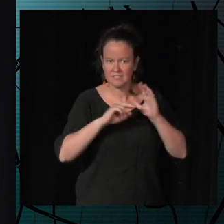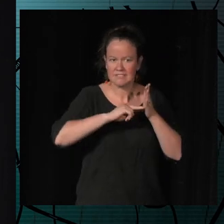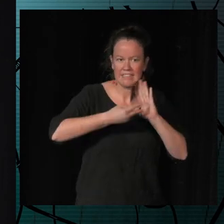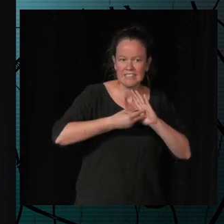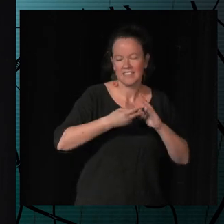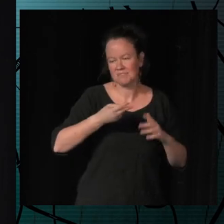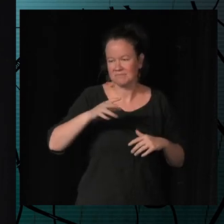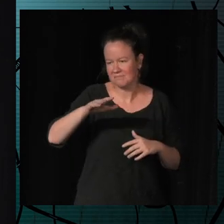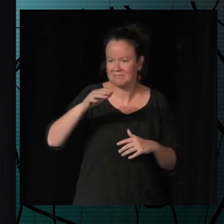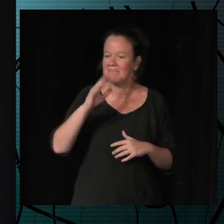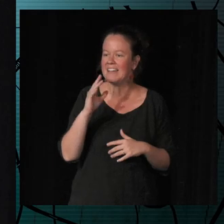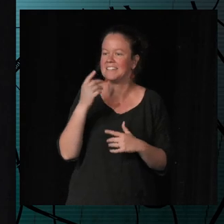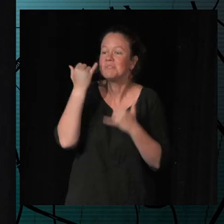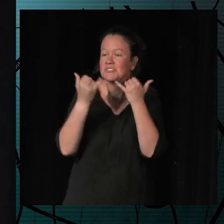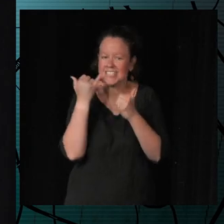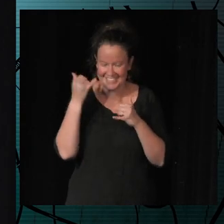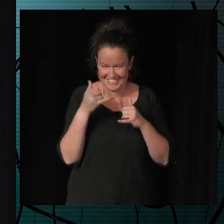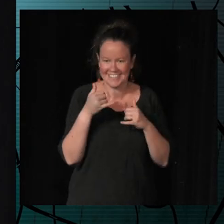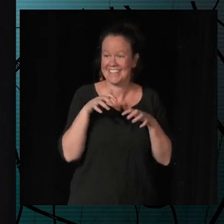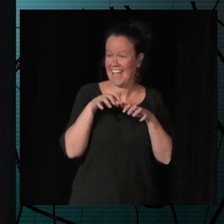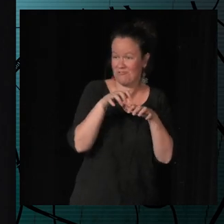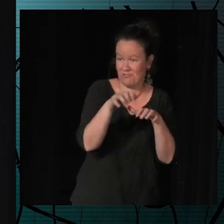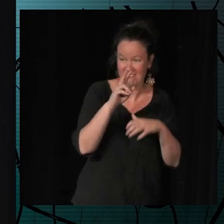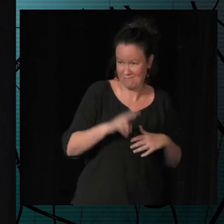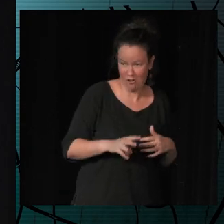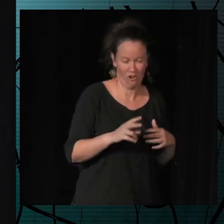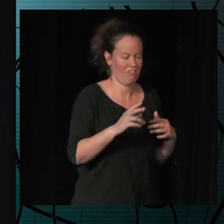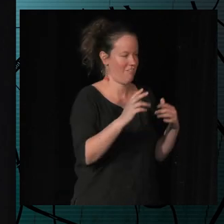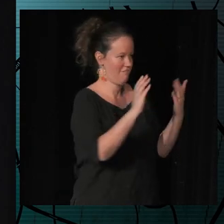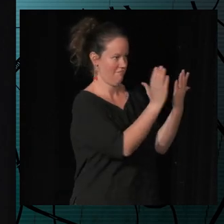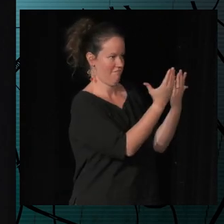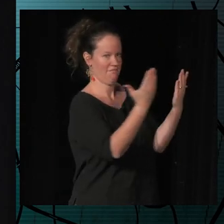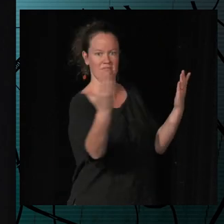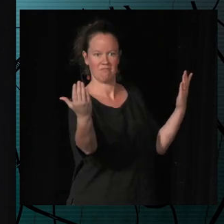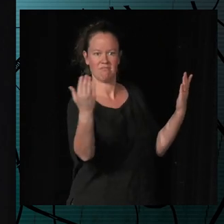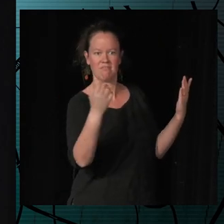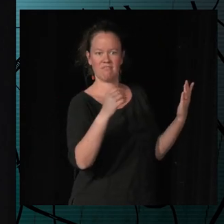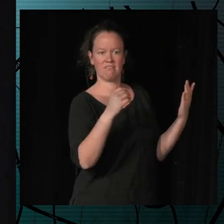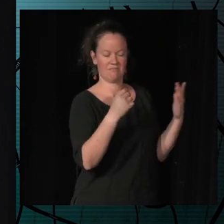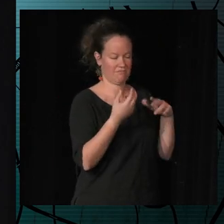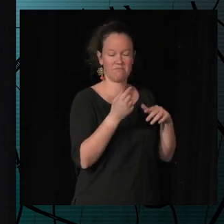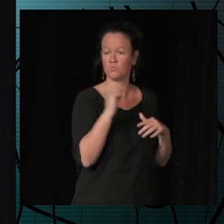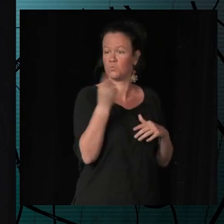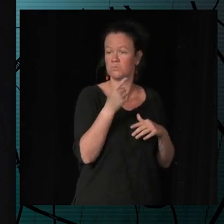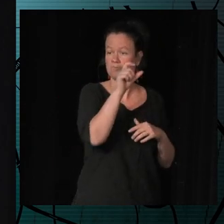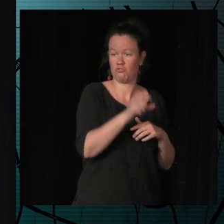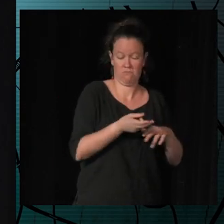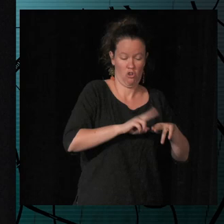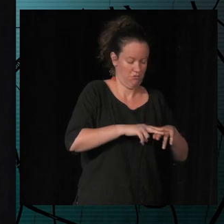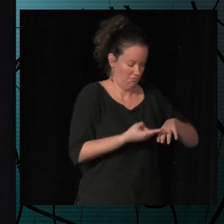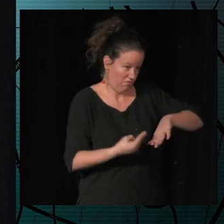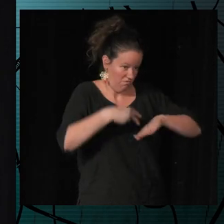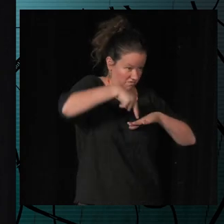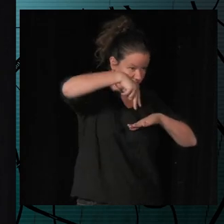c'est pas très ragoutûtant mais on a vraiment des déc très réalistes qui sont affichés sur chaque mortvivant qu'on va qu'on va combattre avec les